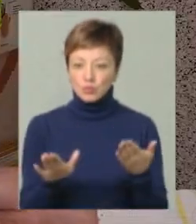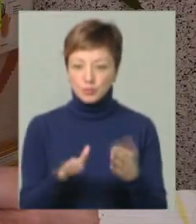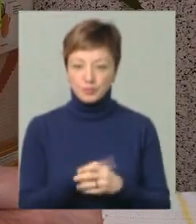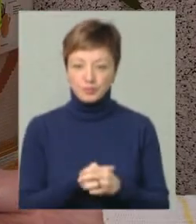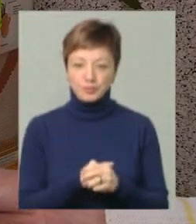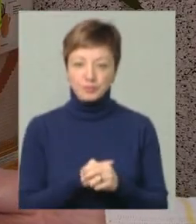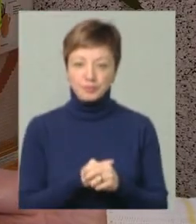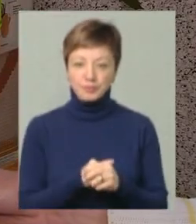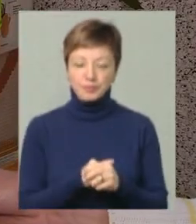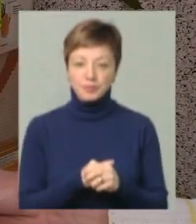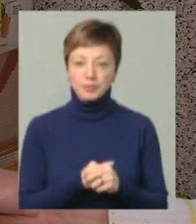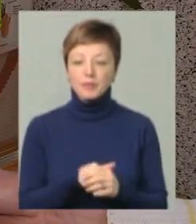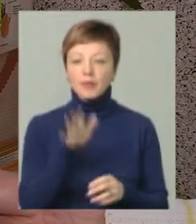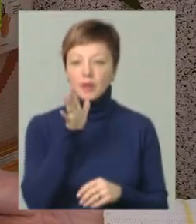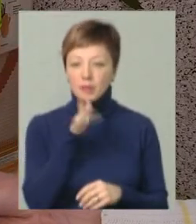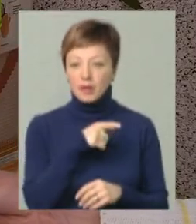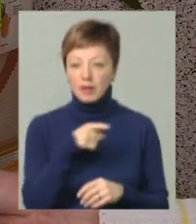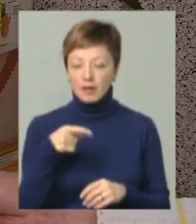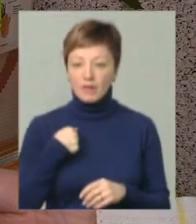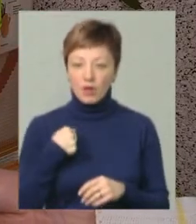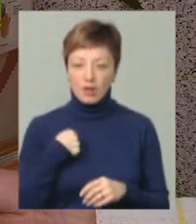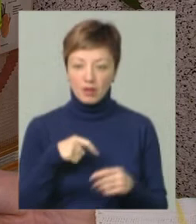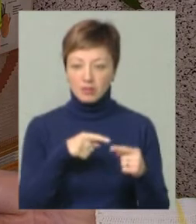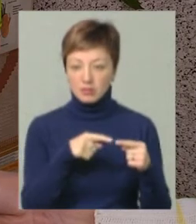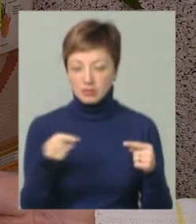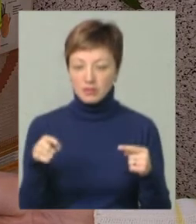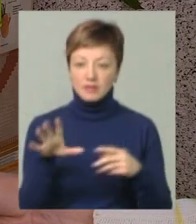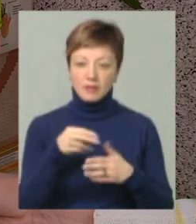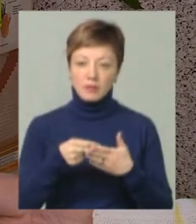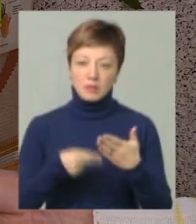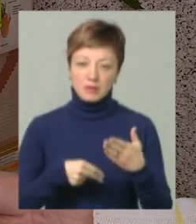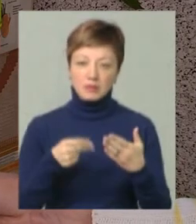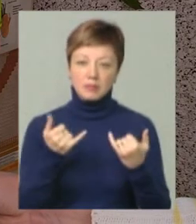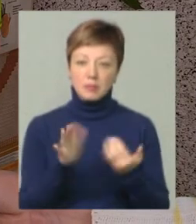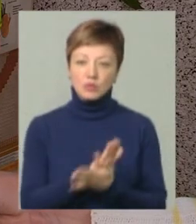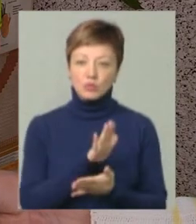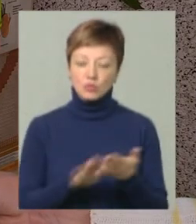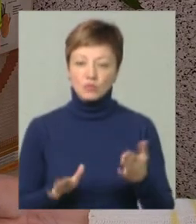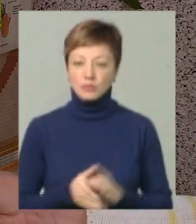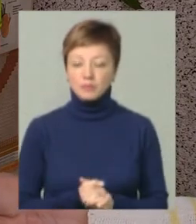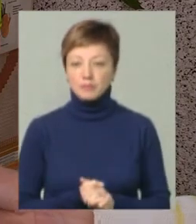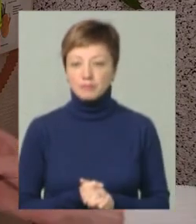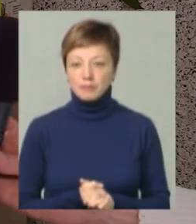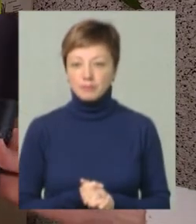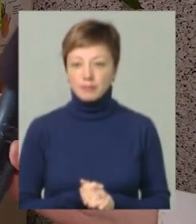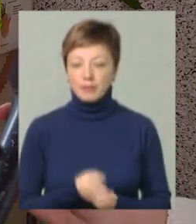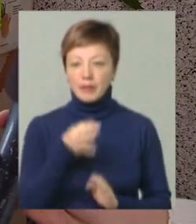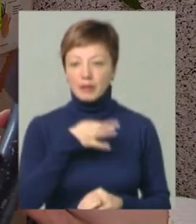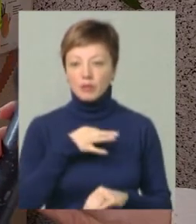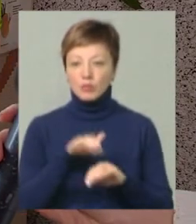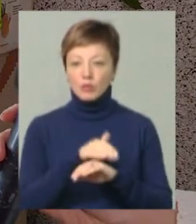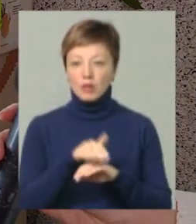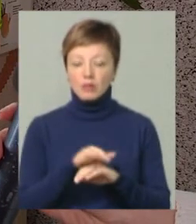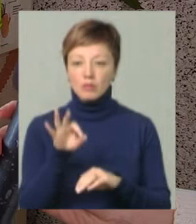так? На період воєнного часу, тому всі ці інсуліни виписуються на даний час безкоштовно. Скажіть, будь ласка,